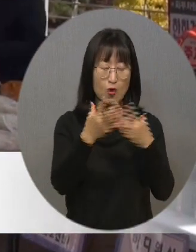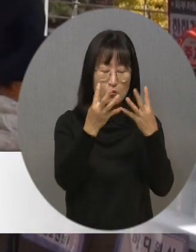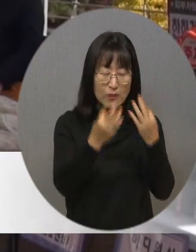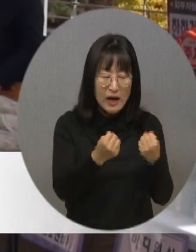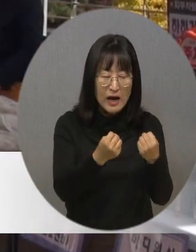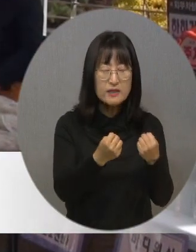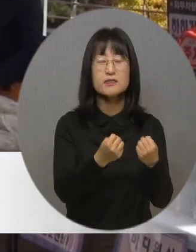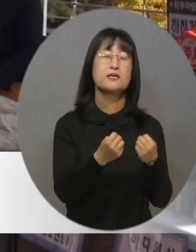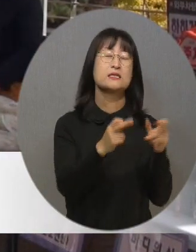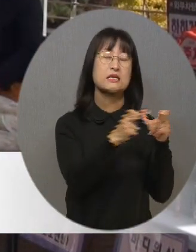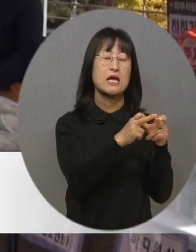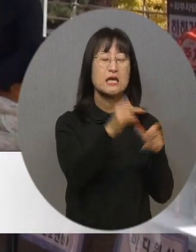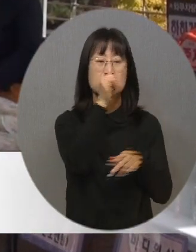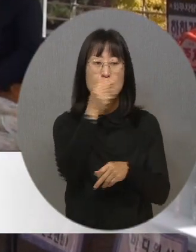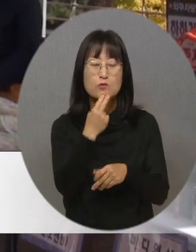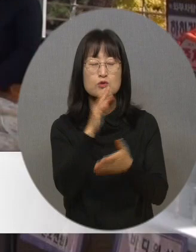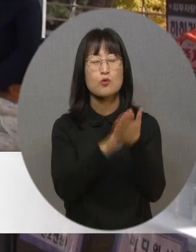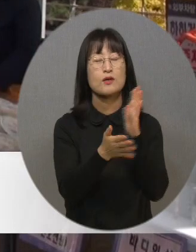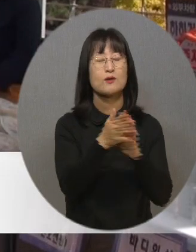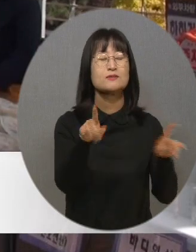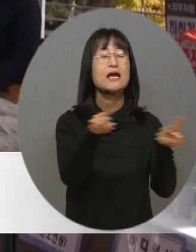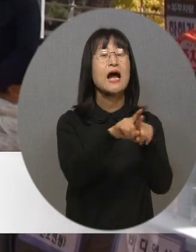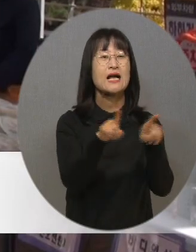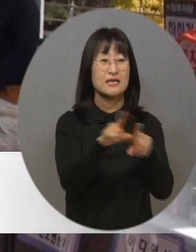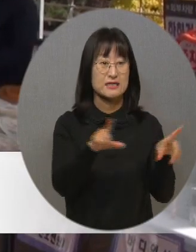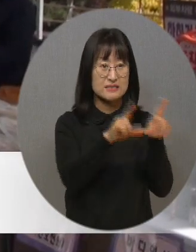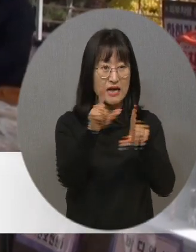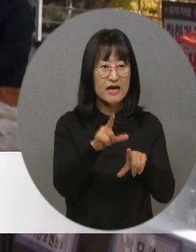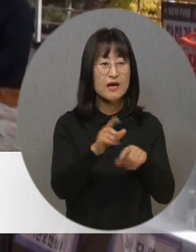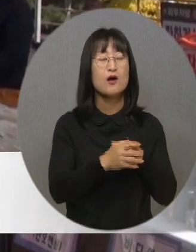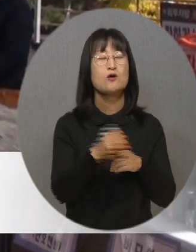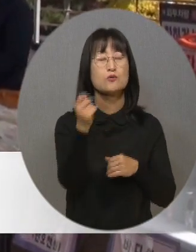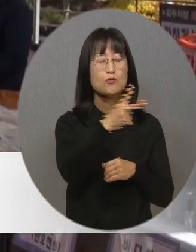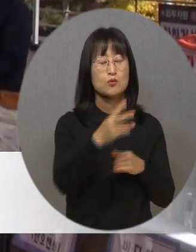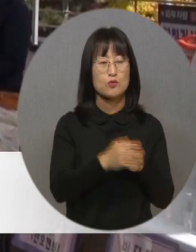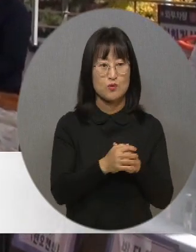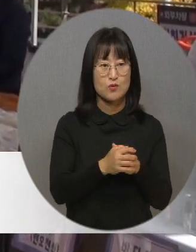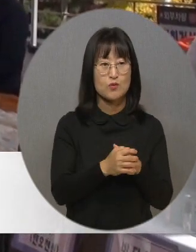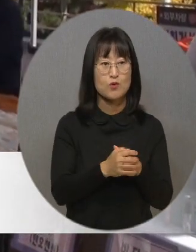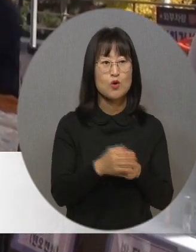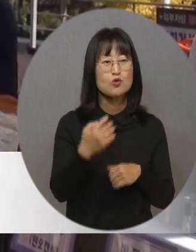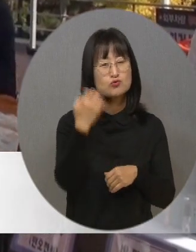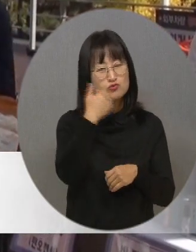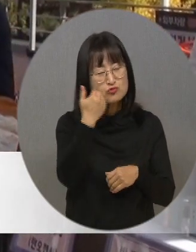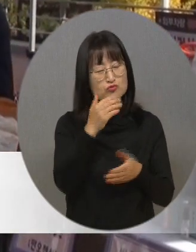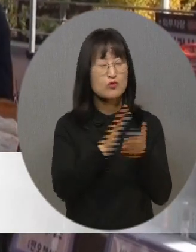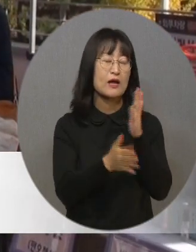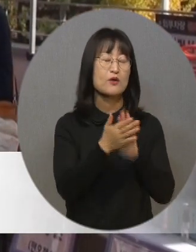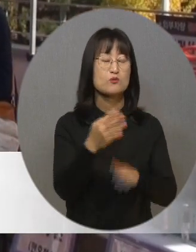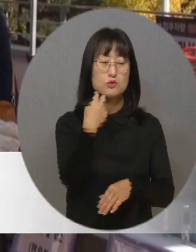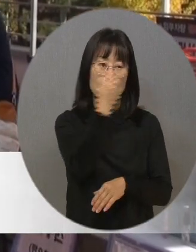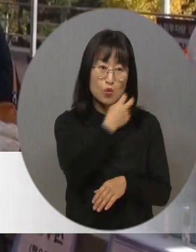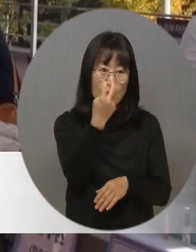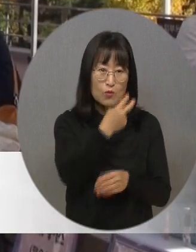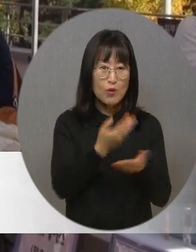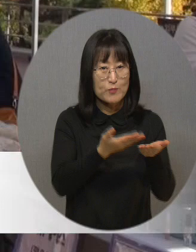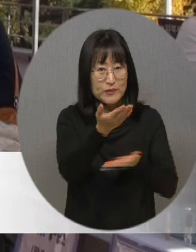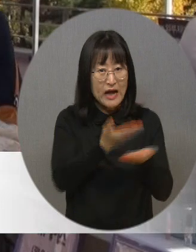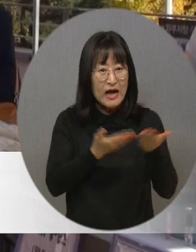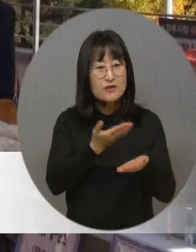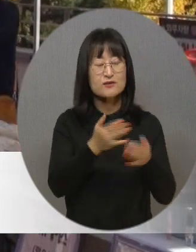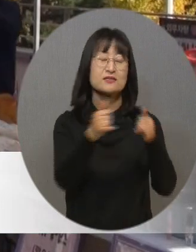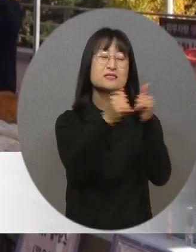장애인과 비장애인이 함께 더불어 살아갈 수 있는 사회를 위해서 그리고 누구나 돌봄을 받고 돌봄을 나누는 그런 사회를